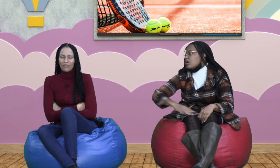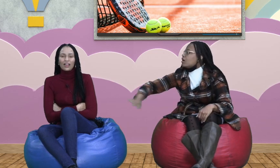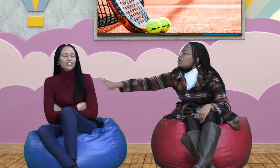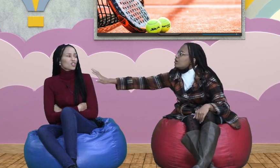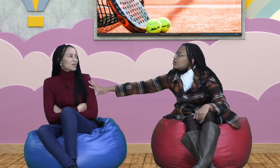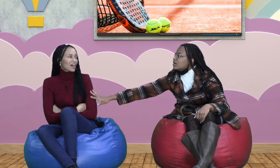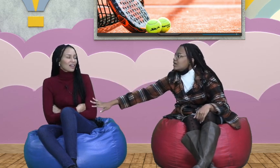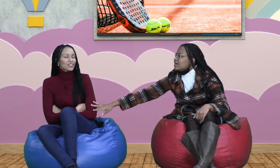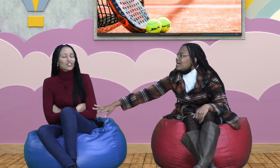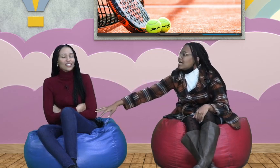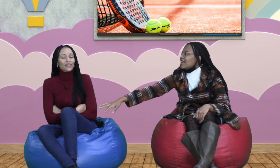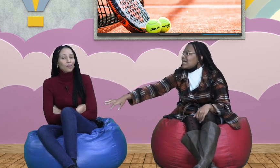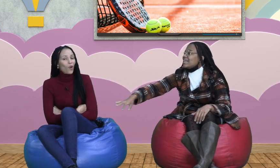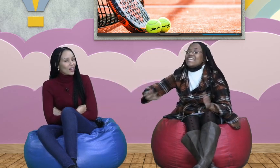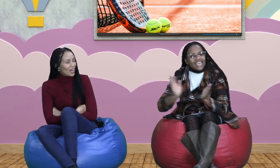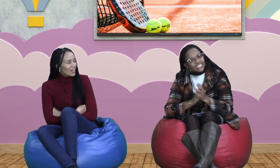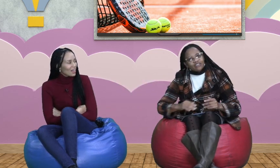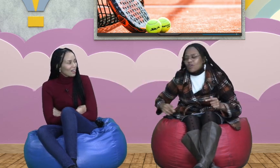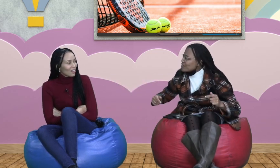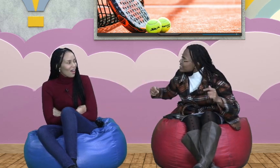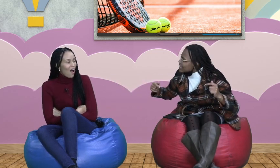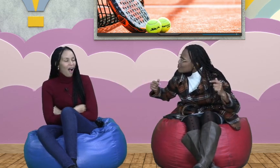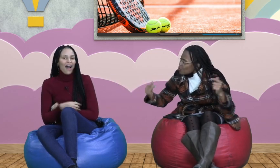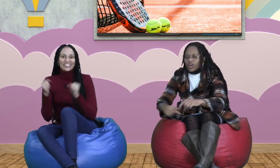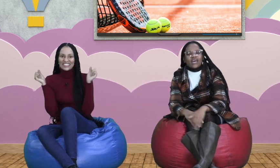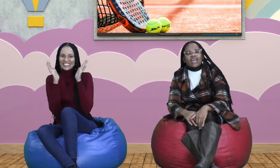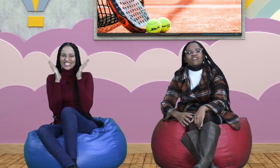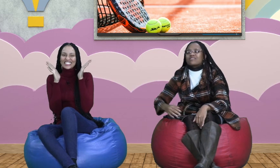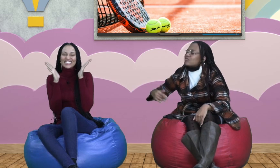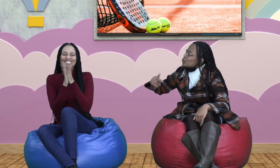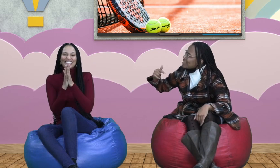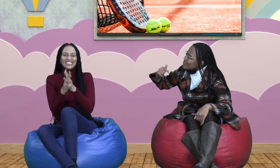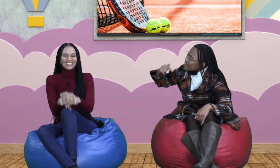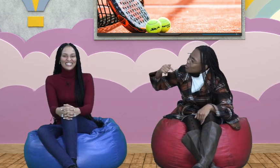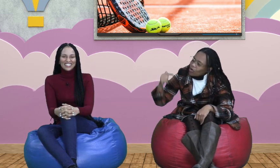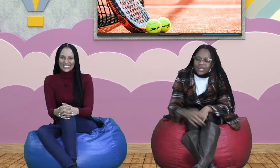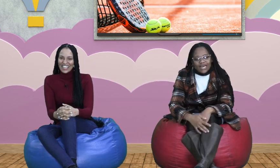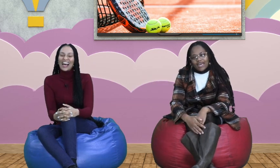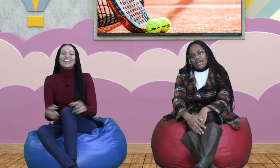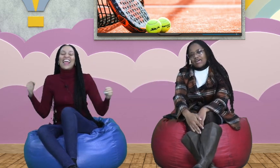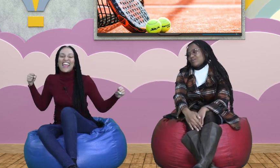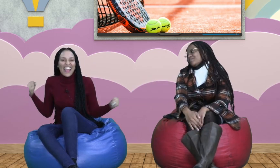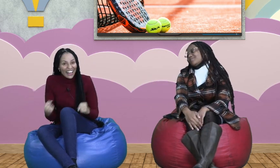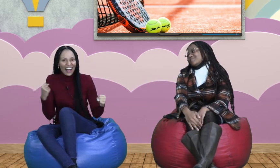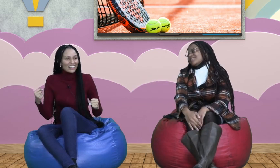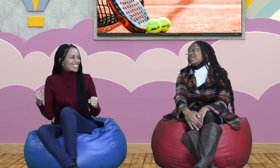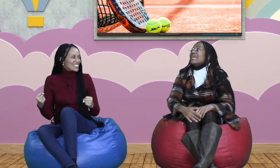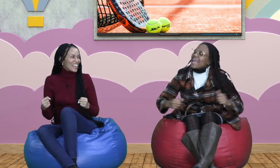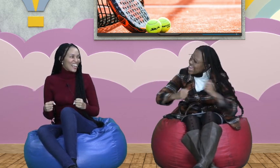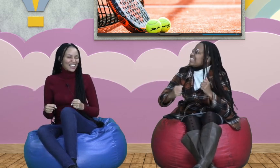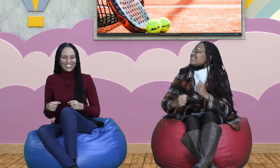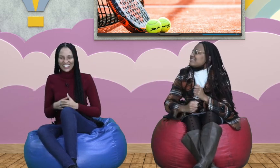Maatjie. Wag, sien ons mekaar, sien ons hulle weer môre? Nee, ons kom weer terug môre en ons doen dit weer môre. In Engels.